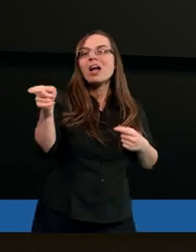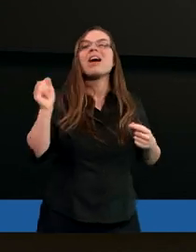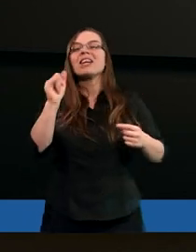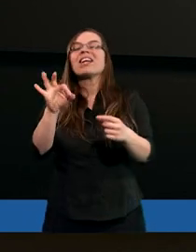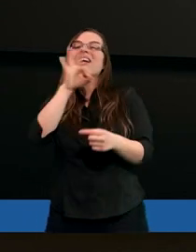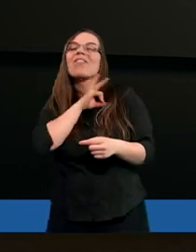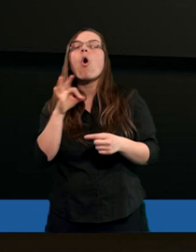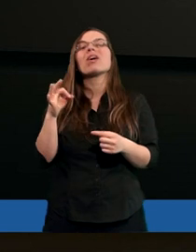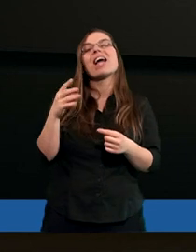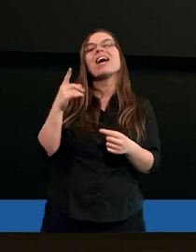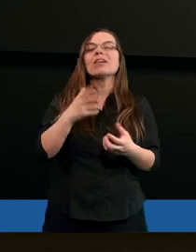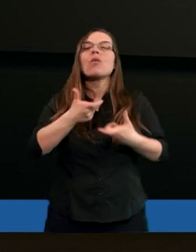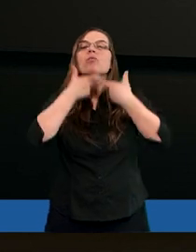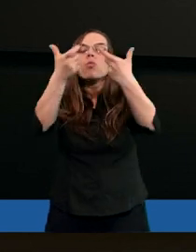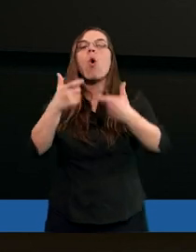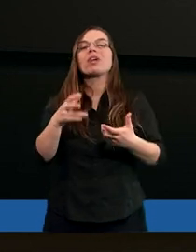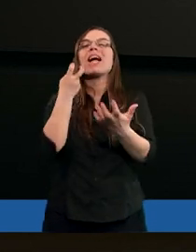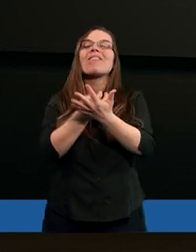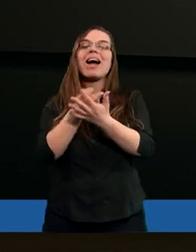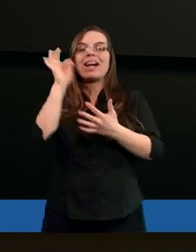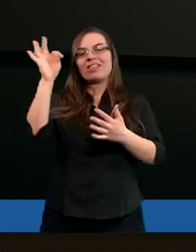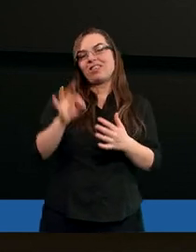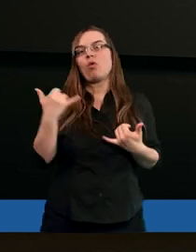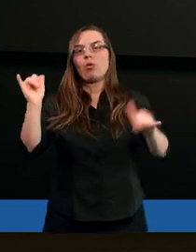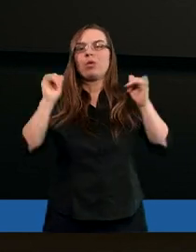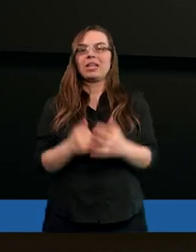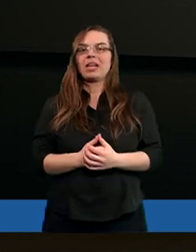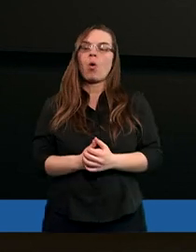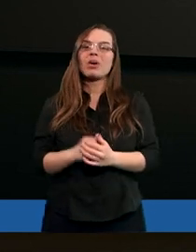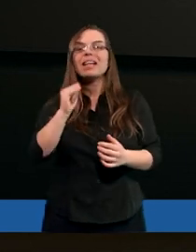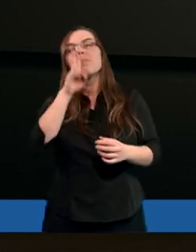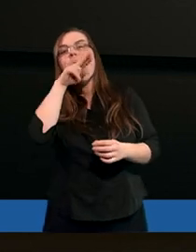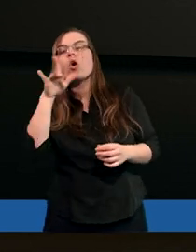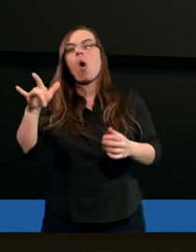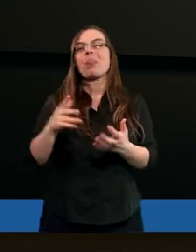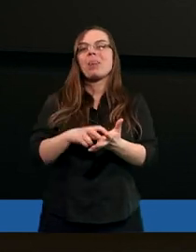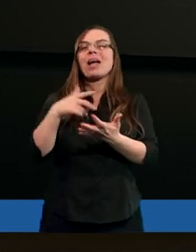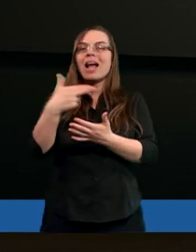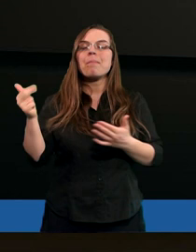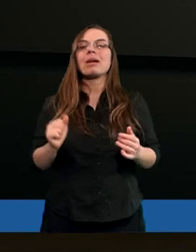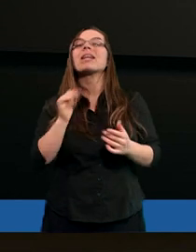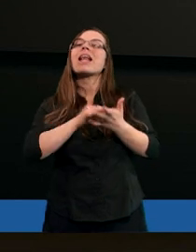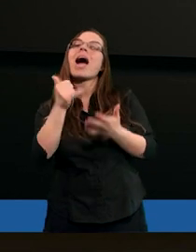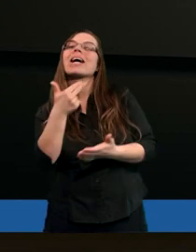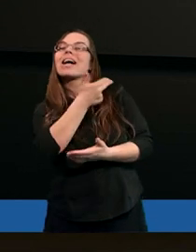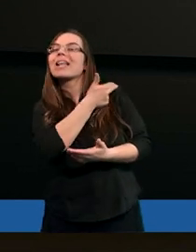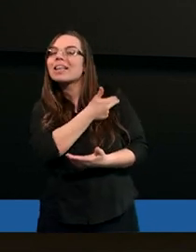głoszą. Do czego, na jakie tematy